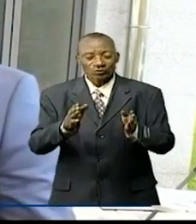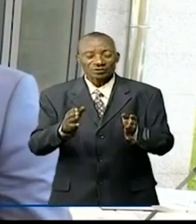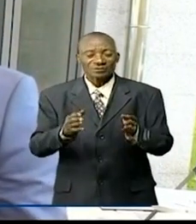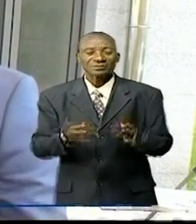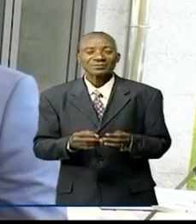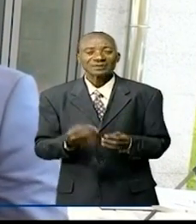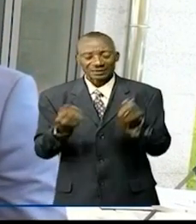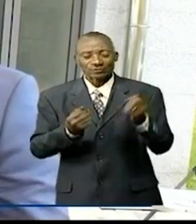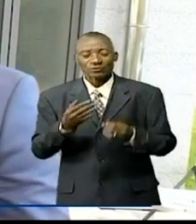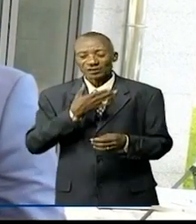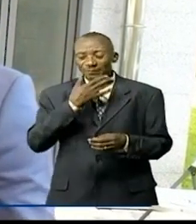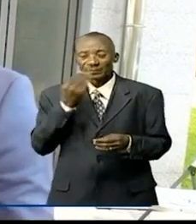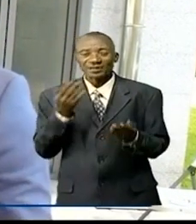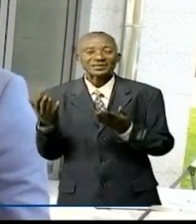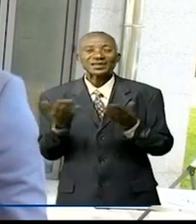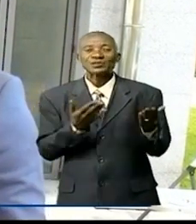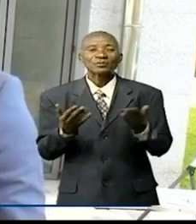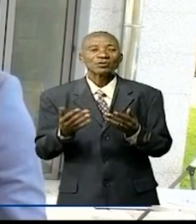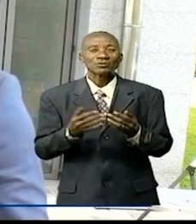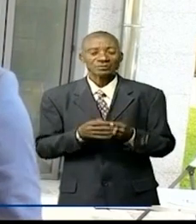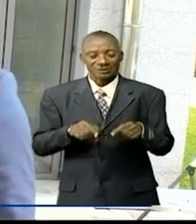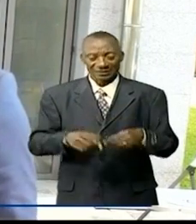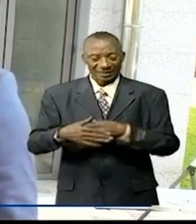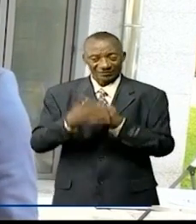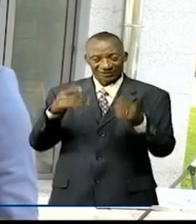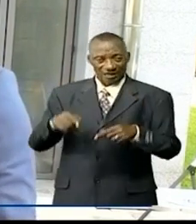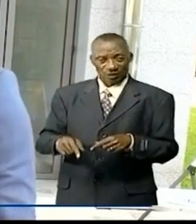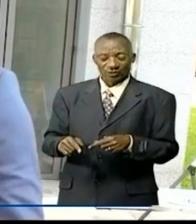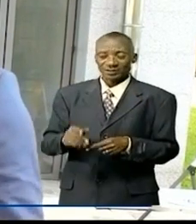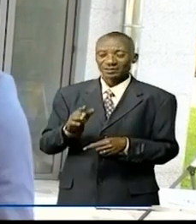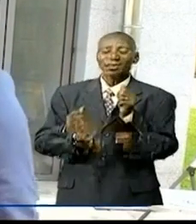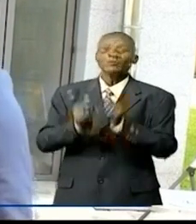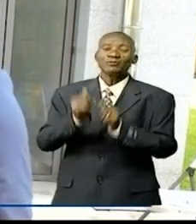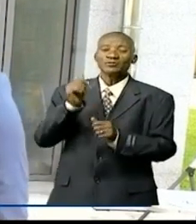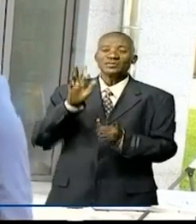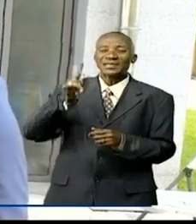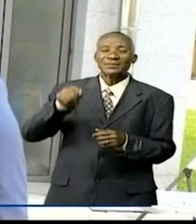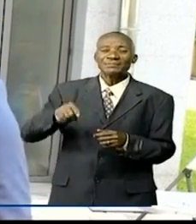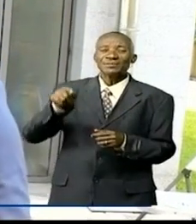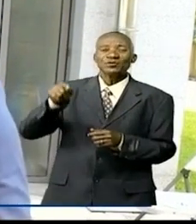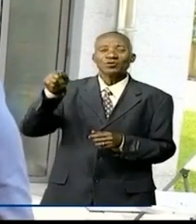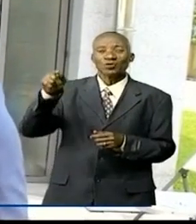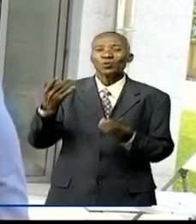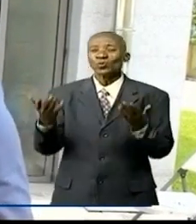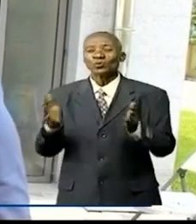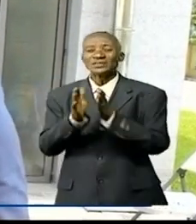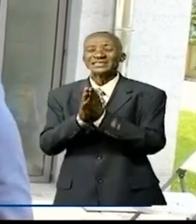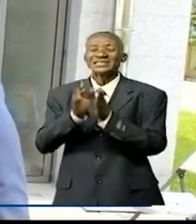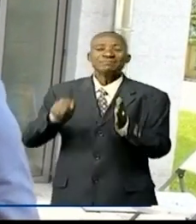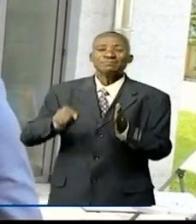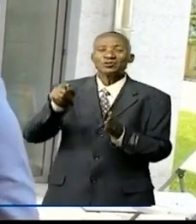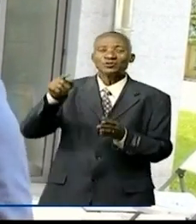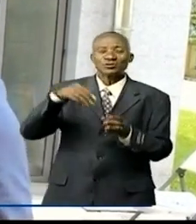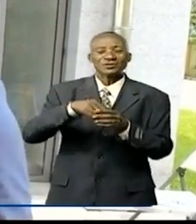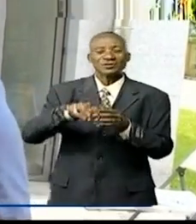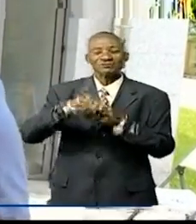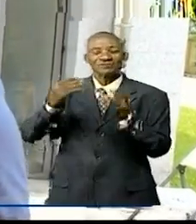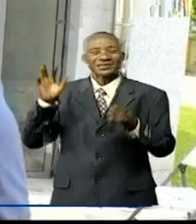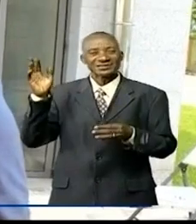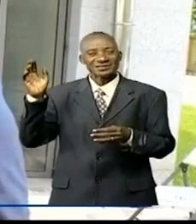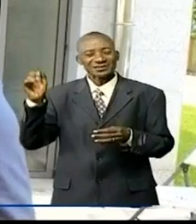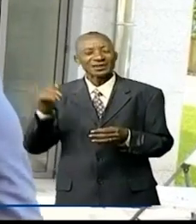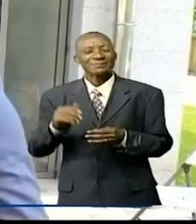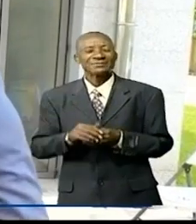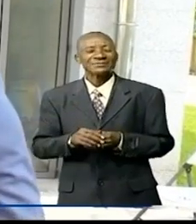Pour une ville de plus de 5 millions d'habitants, la nôtre, c'est au-delà de 10 millions, ça veut dire que Kinshasa a aujourd'hui plus ou moins 15 millions